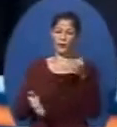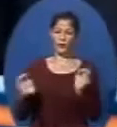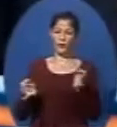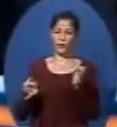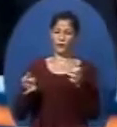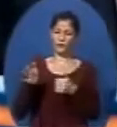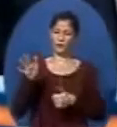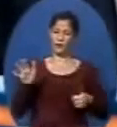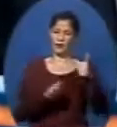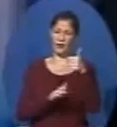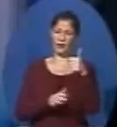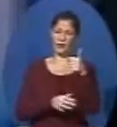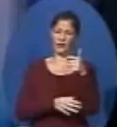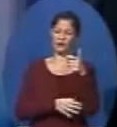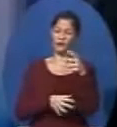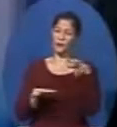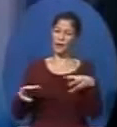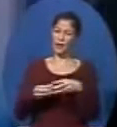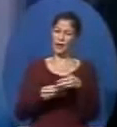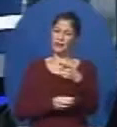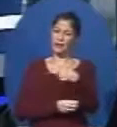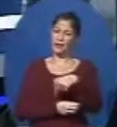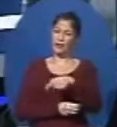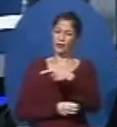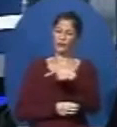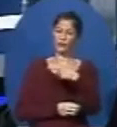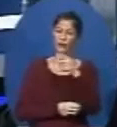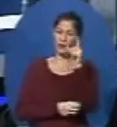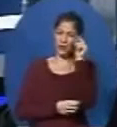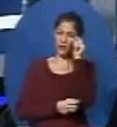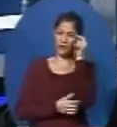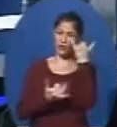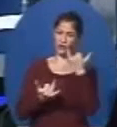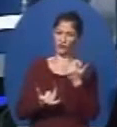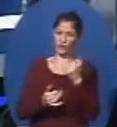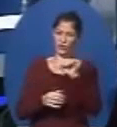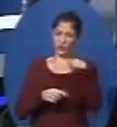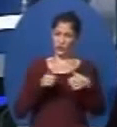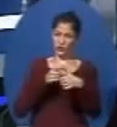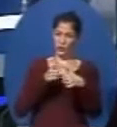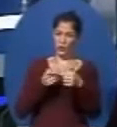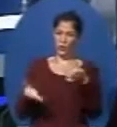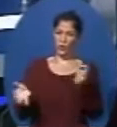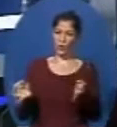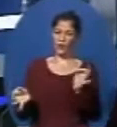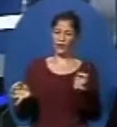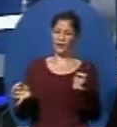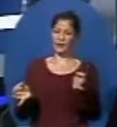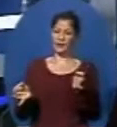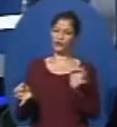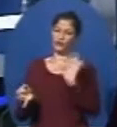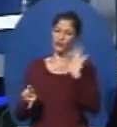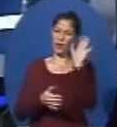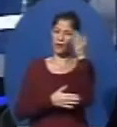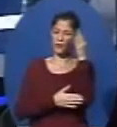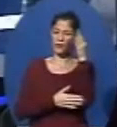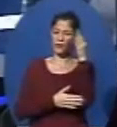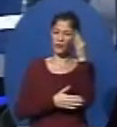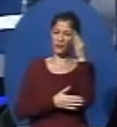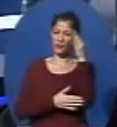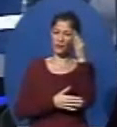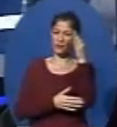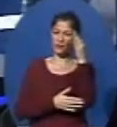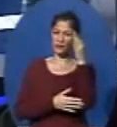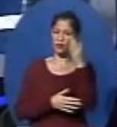לך. ערב טוב ומבורך. ובאולפננו כאן בתל אביב, מימין לשמאל, עורך הדין אלעד פנחס מן הפרקליטות, ערב טוב לך.